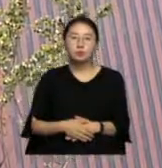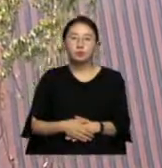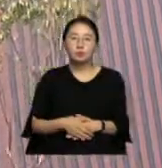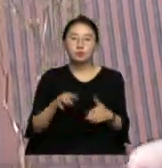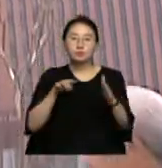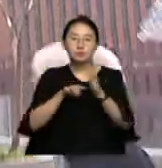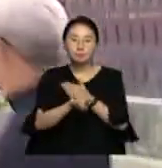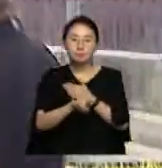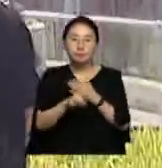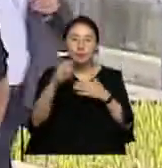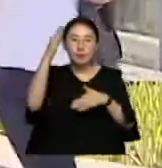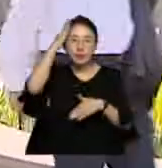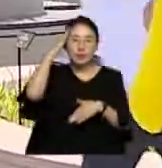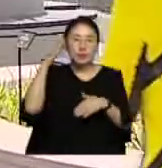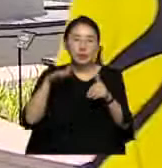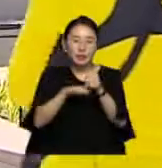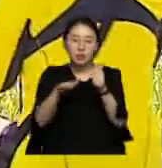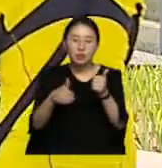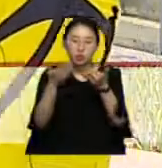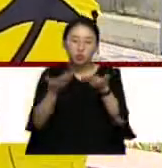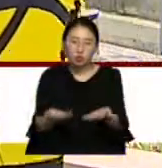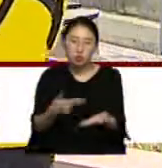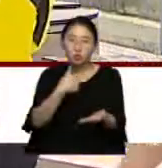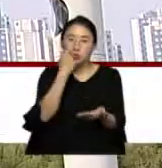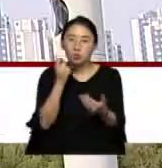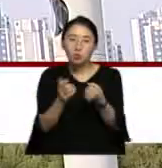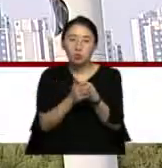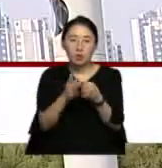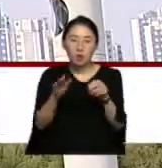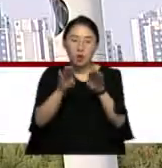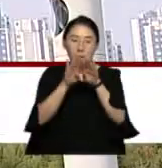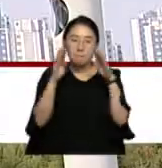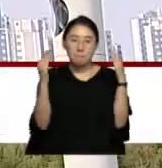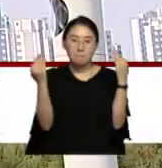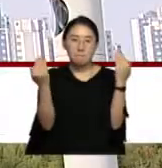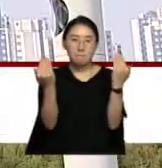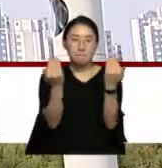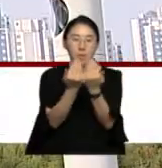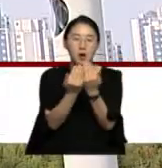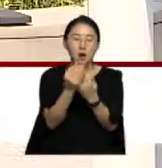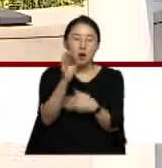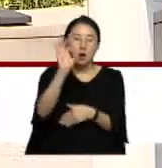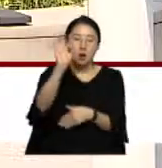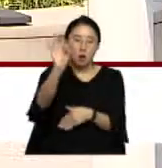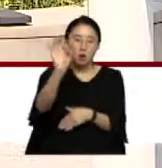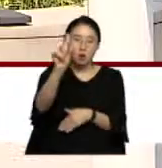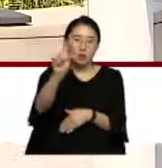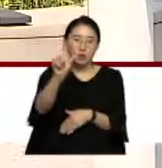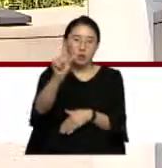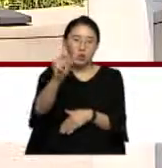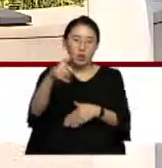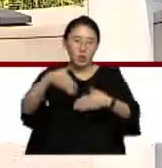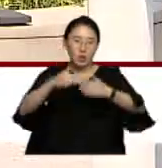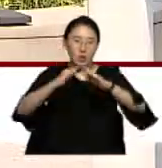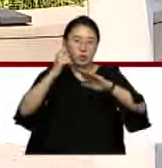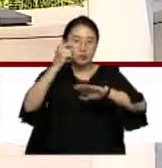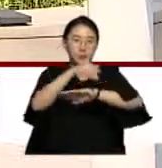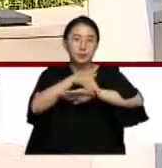이 밖에도 그늘 쉼터가 부족하다는 지적에 대해 원형 그늘막 15개를 다음 달 설치할 계획이라고